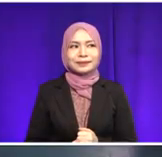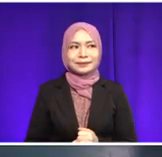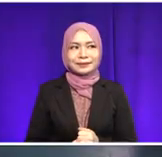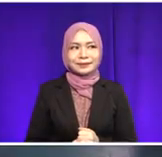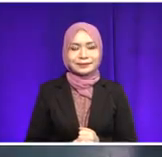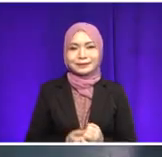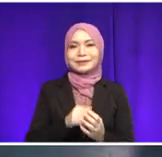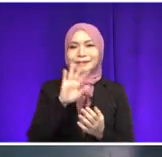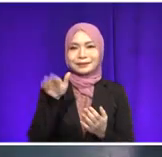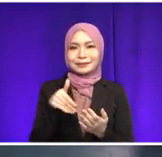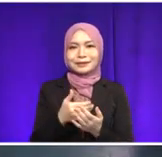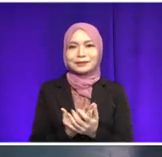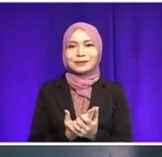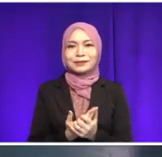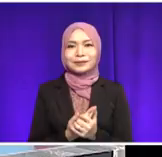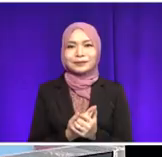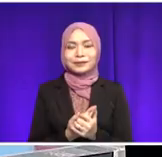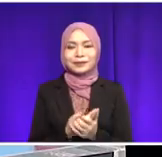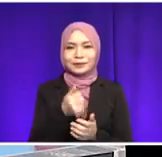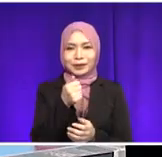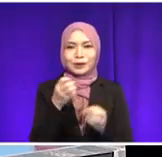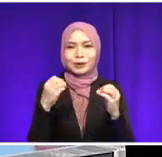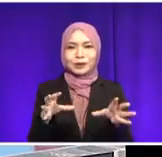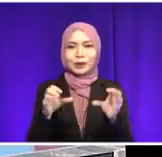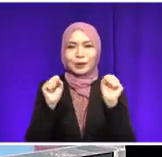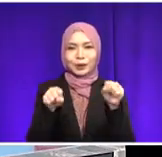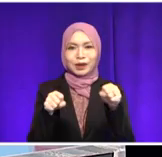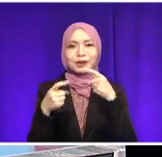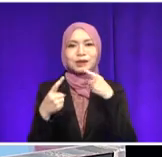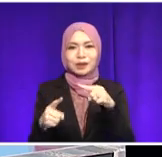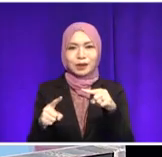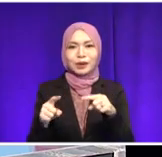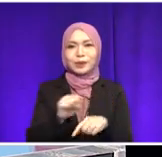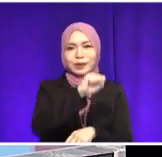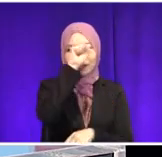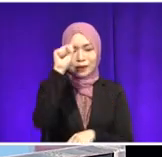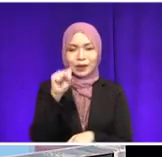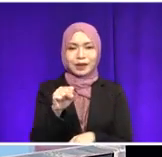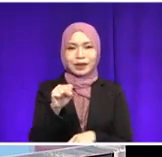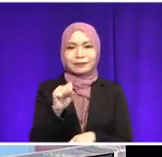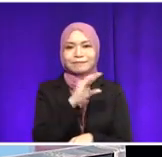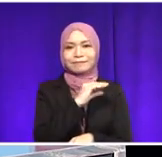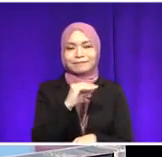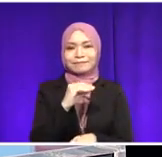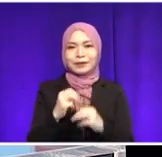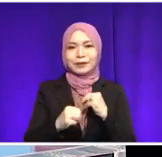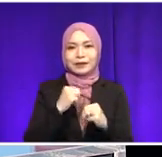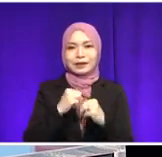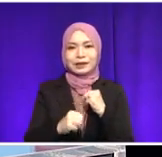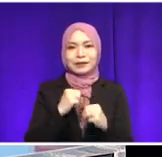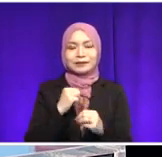dia pertimbangan utama dan Ivan sudah boleh menjawab persoalan-persoalan atau pernyataan-pernyataan masalah ya kita timbul ke